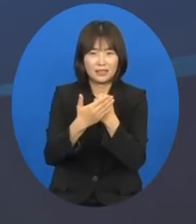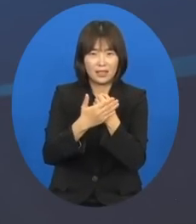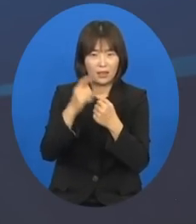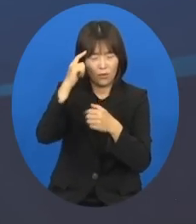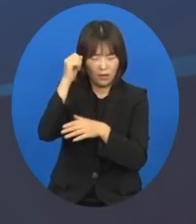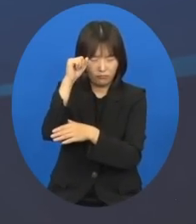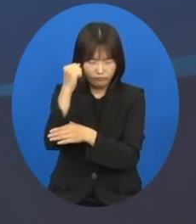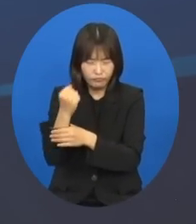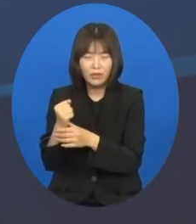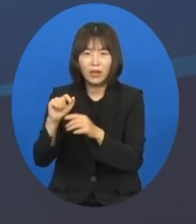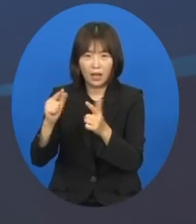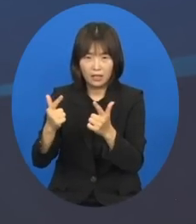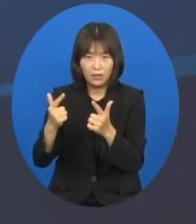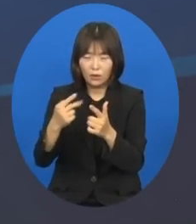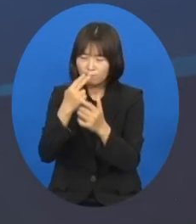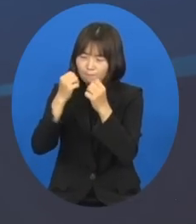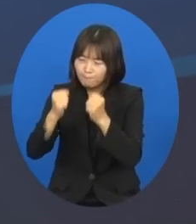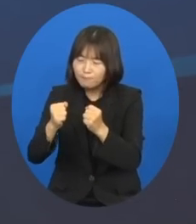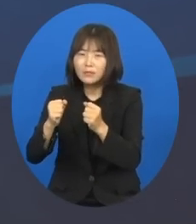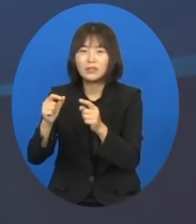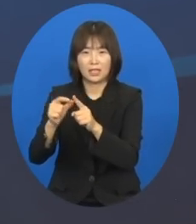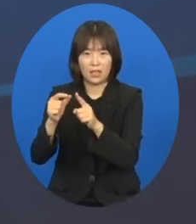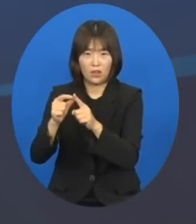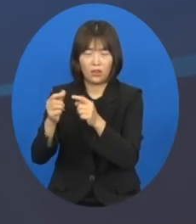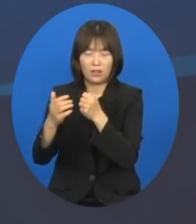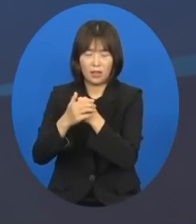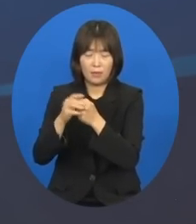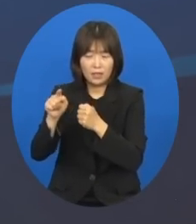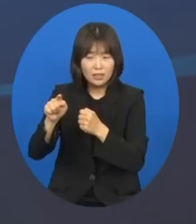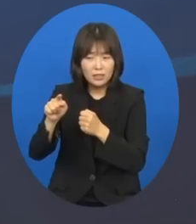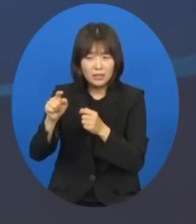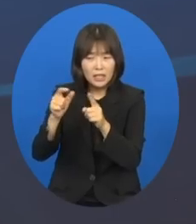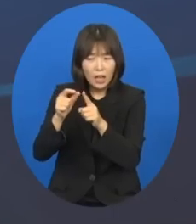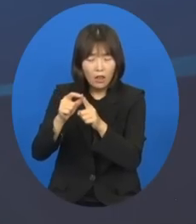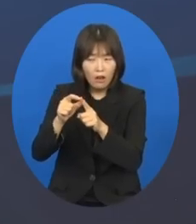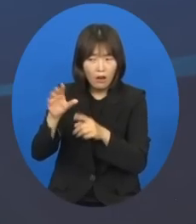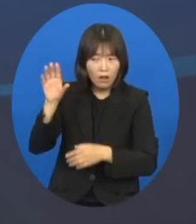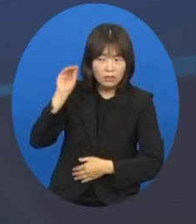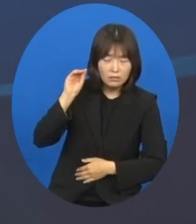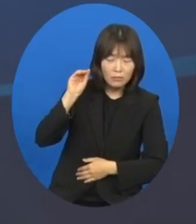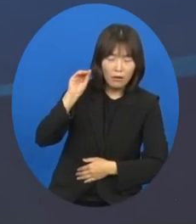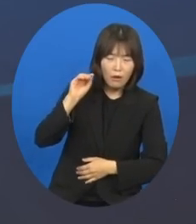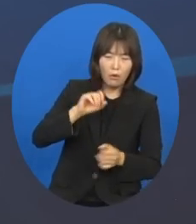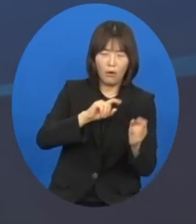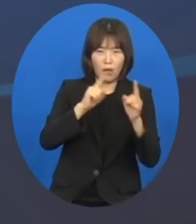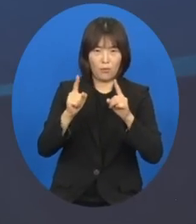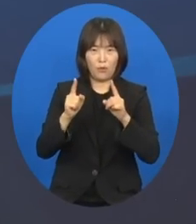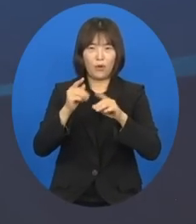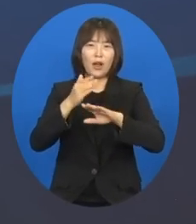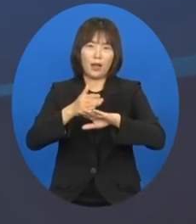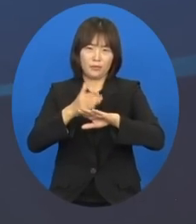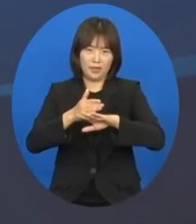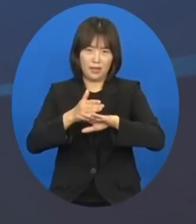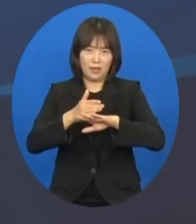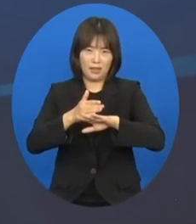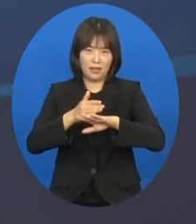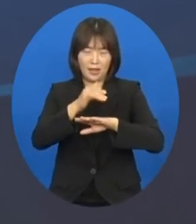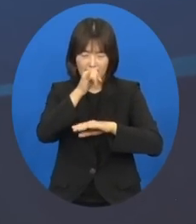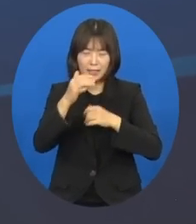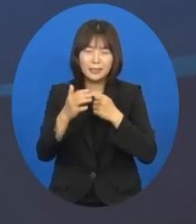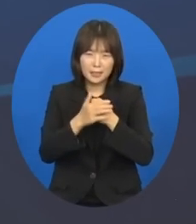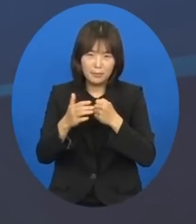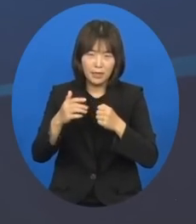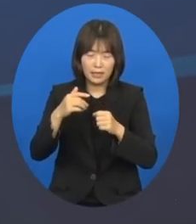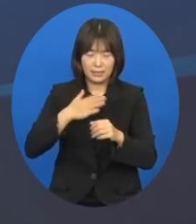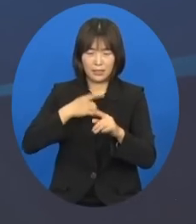때문에 은혜라는 단어만 들으면 회복이 일어나고 감사가 넘치고 그래서 제가 부임을 하고 난 뒤에